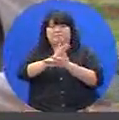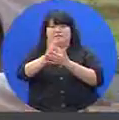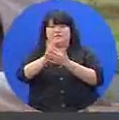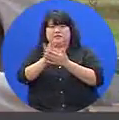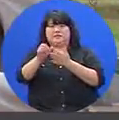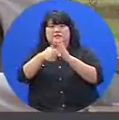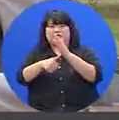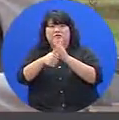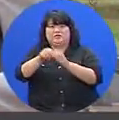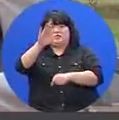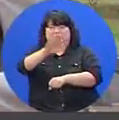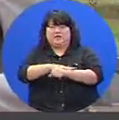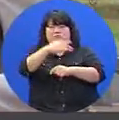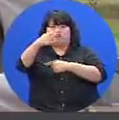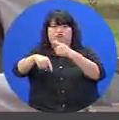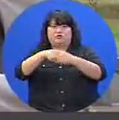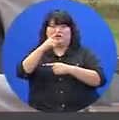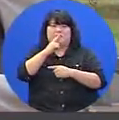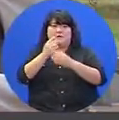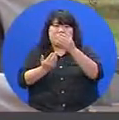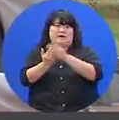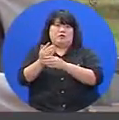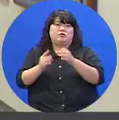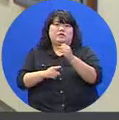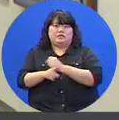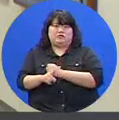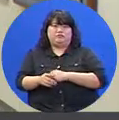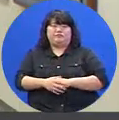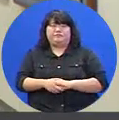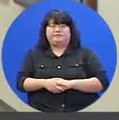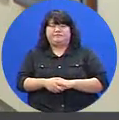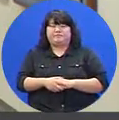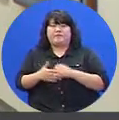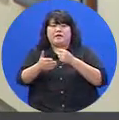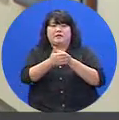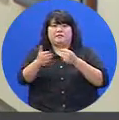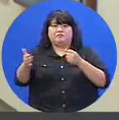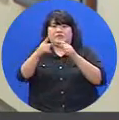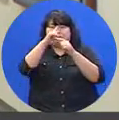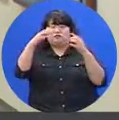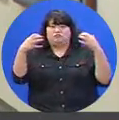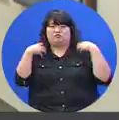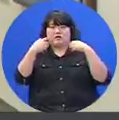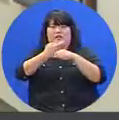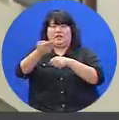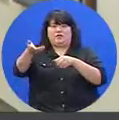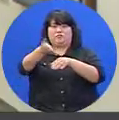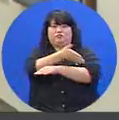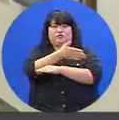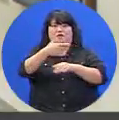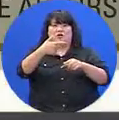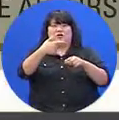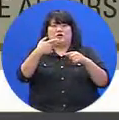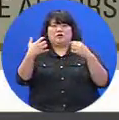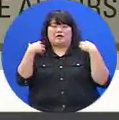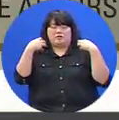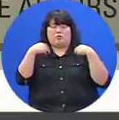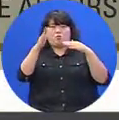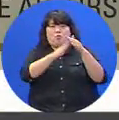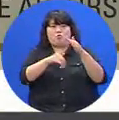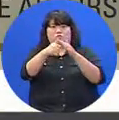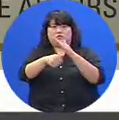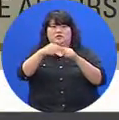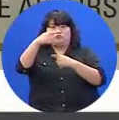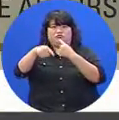시설들이 방만하게 운영되고 있다는 지적이 나오는 이유입니다. 이 때문에 정부가 내년부터 자치단체 공공시설의